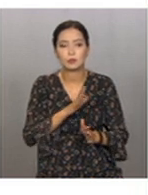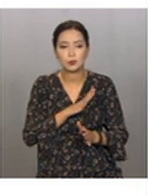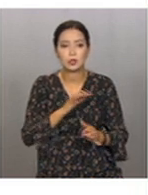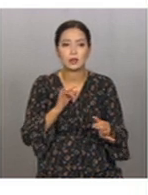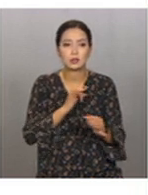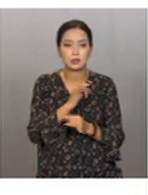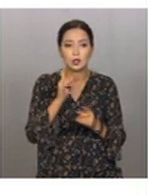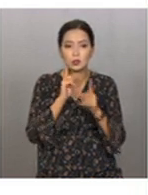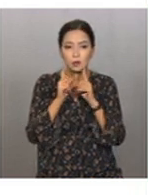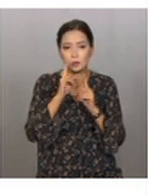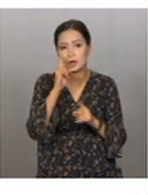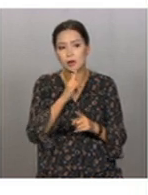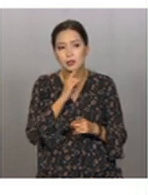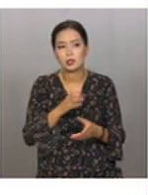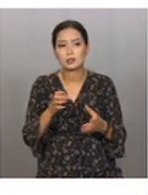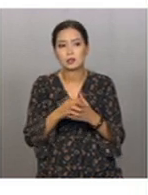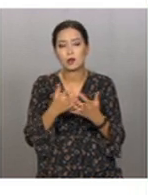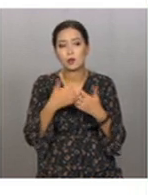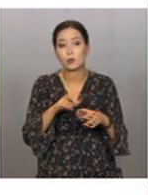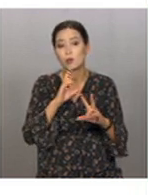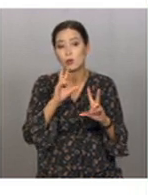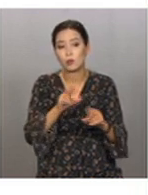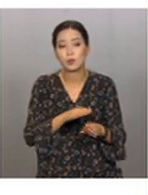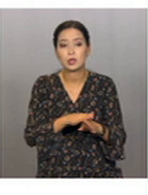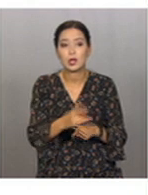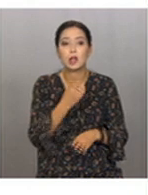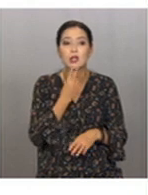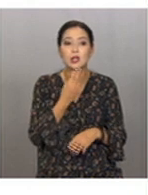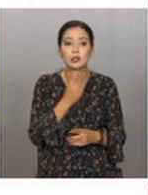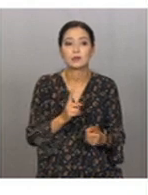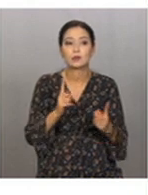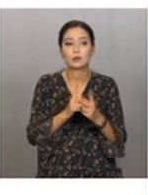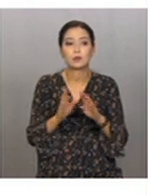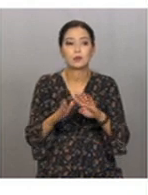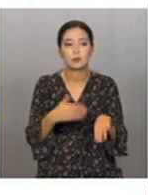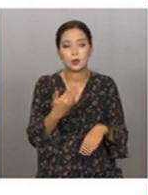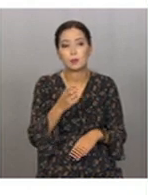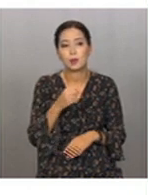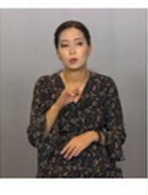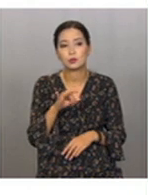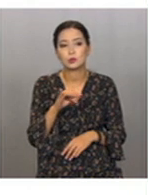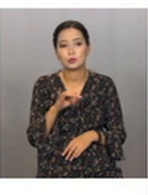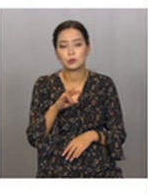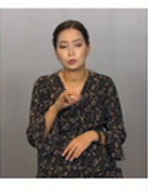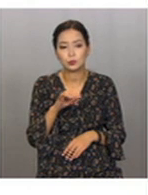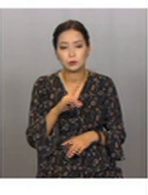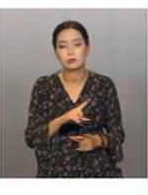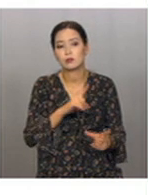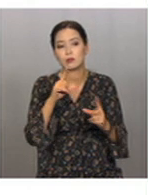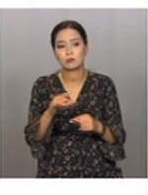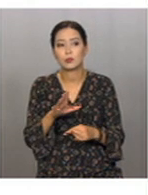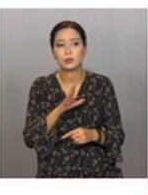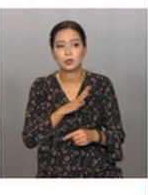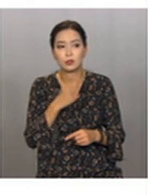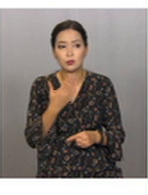уәде еткен Ленинмен жүздескеннен кейін Ахмет Байтұрсынұлы кеңес үкіметінің жағына шықты.